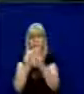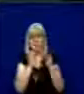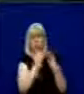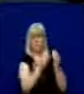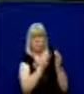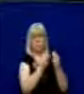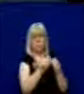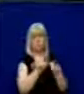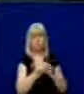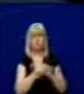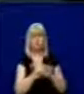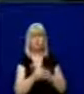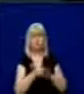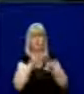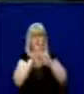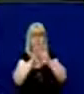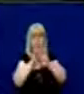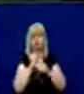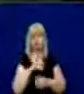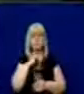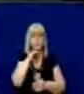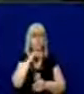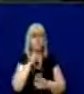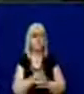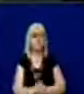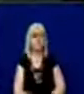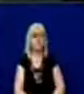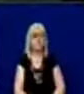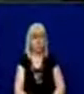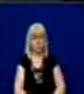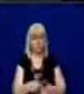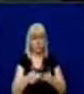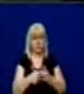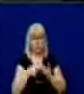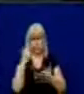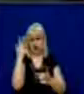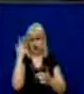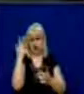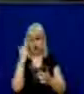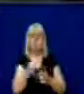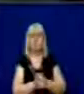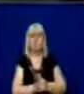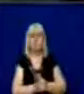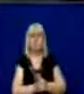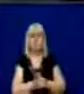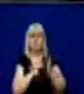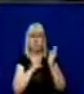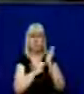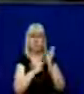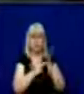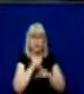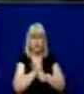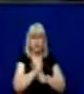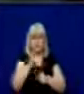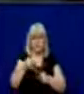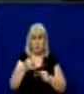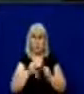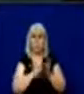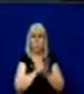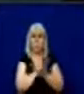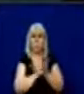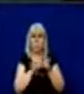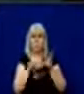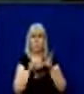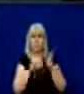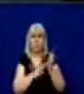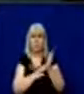tjera të burgot të Mitrovicës. Më 2003, Nenat Gjurici, në kohën e unëmikut,